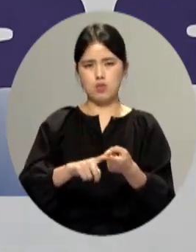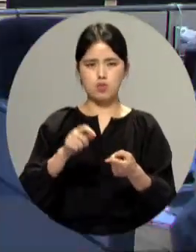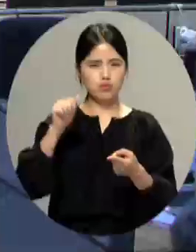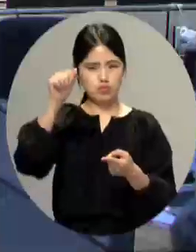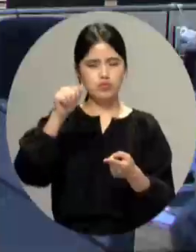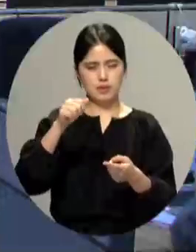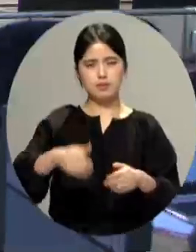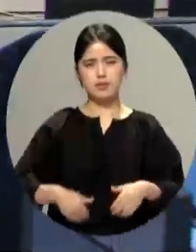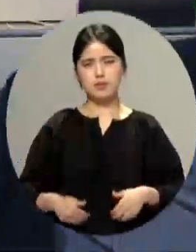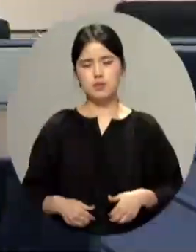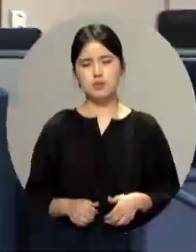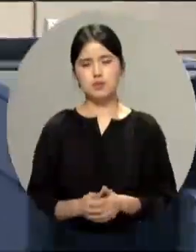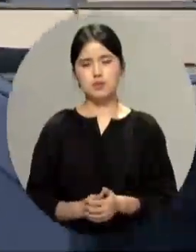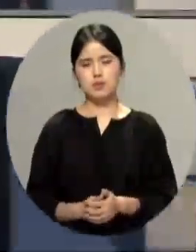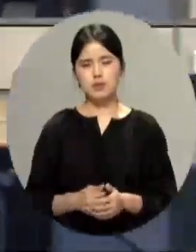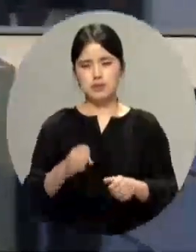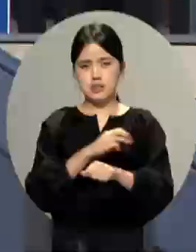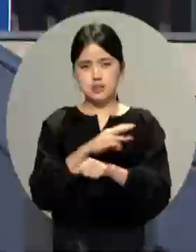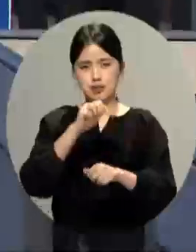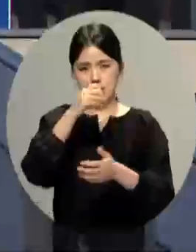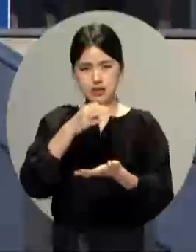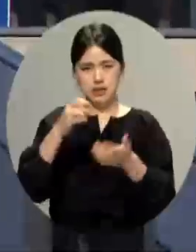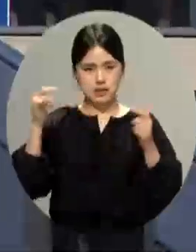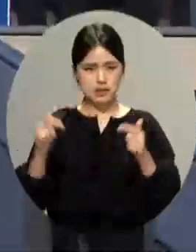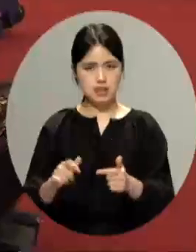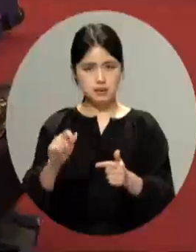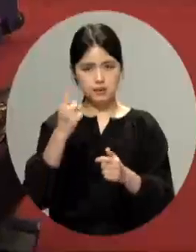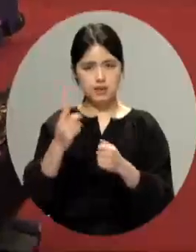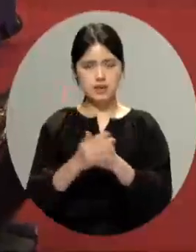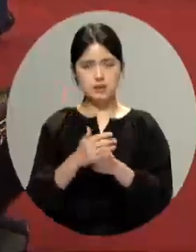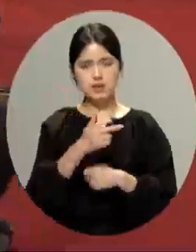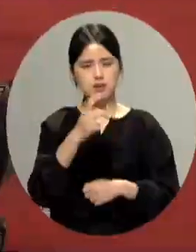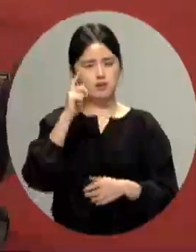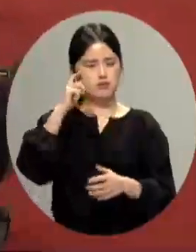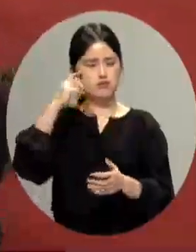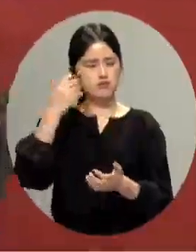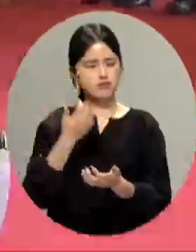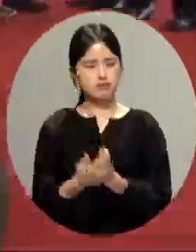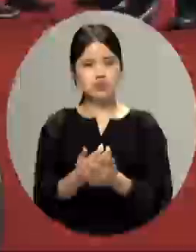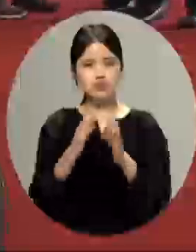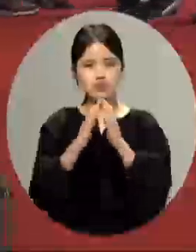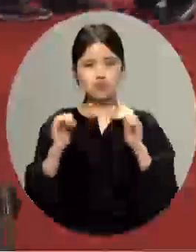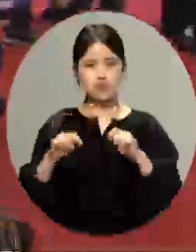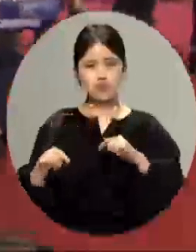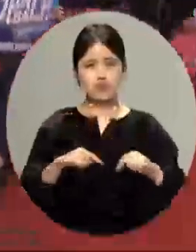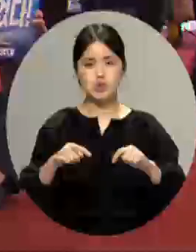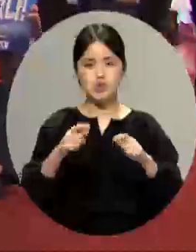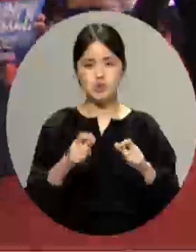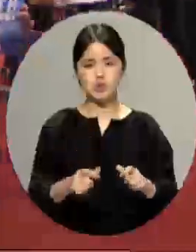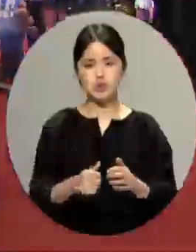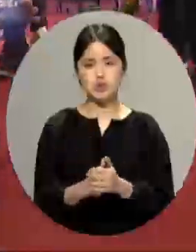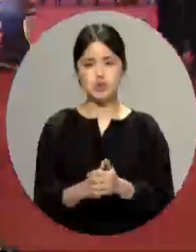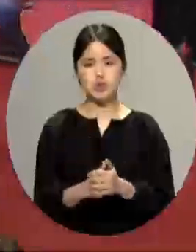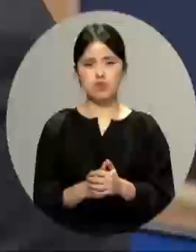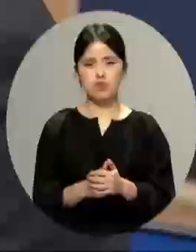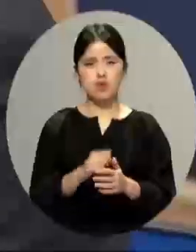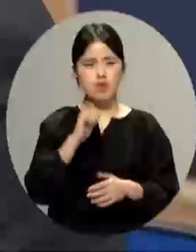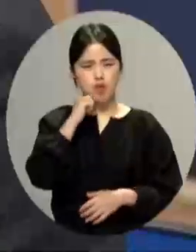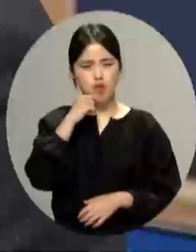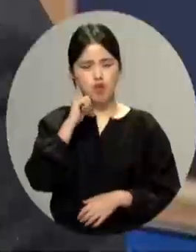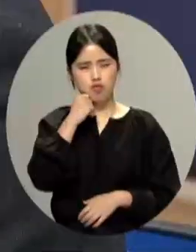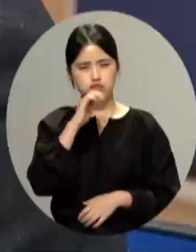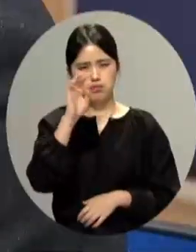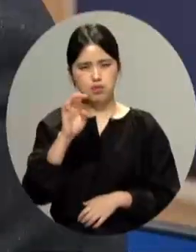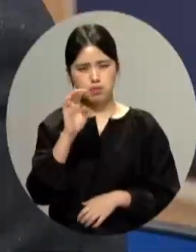합니다. 새만금 예산 삭감으로 큰 충격을 받은 전북 정치권. 공전에 공전을 거듭하는